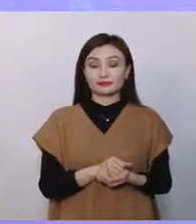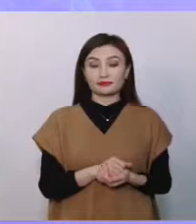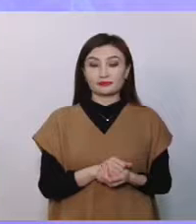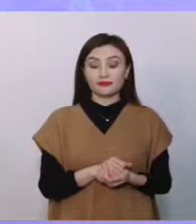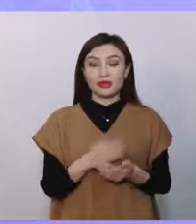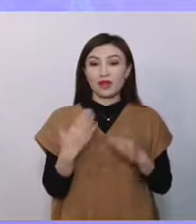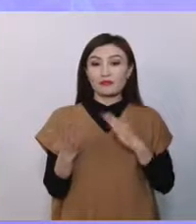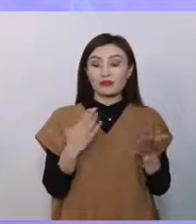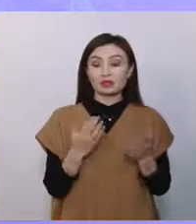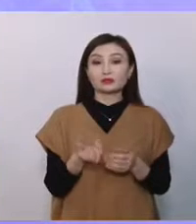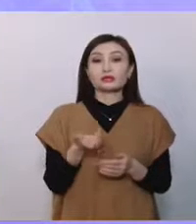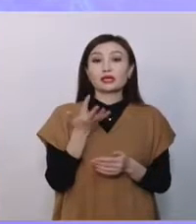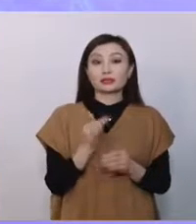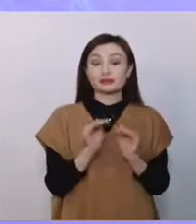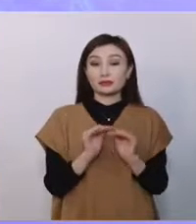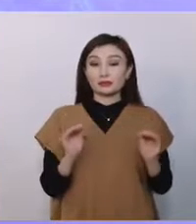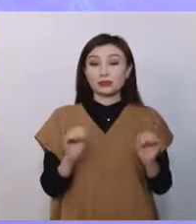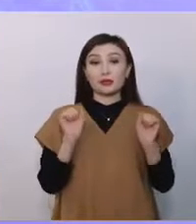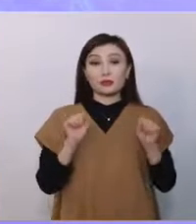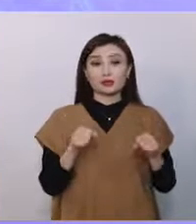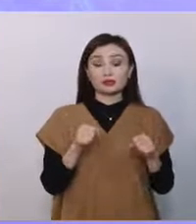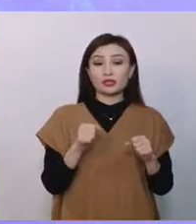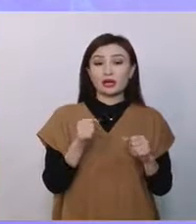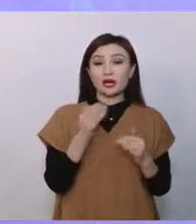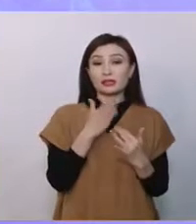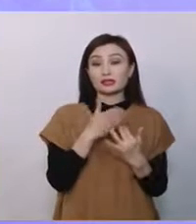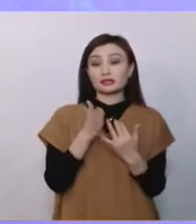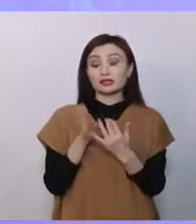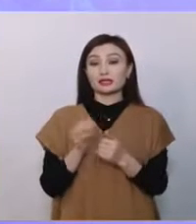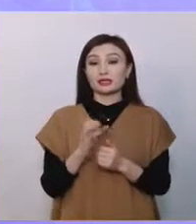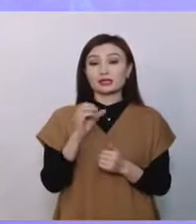между сколькими детьми можно разделить сливы